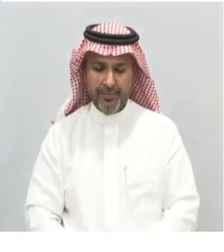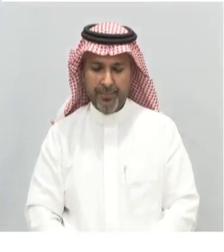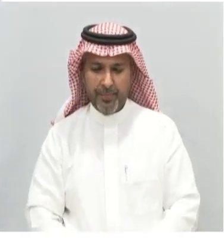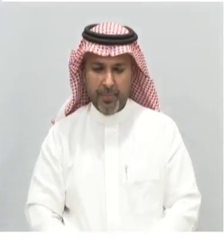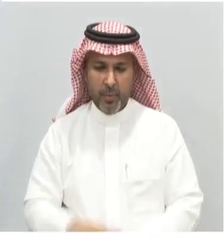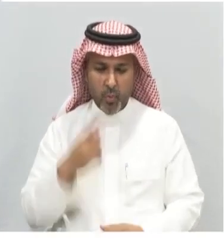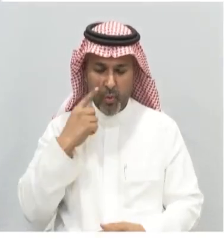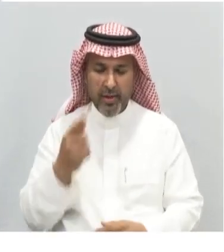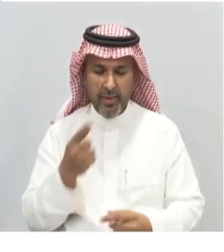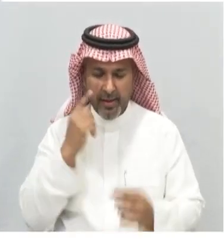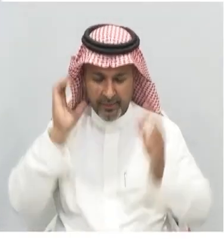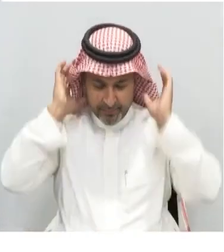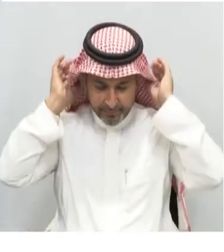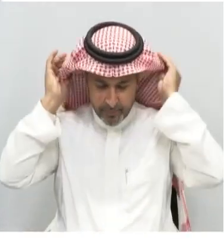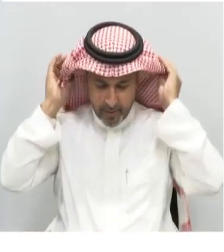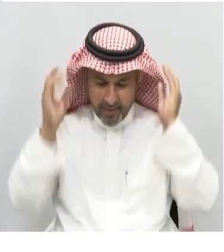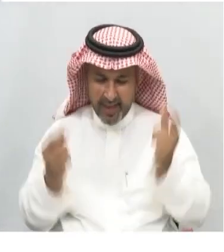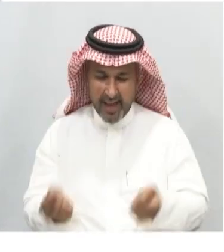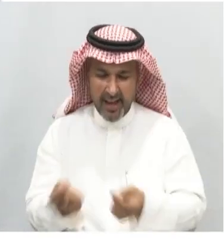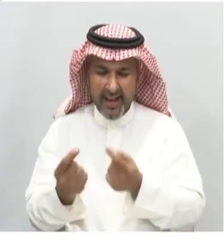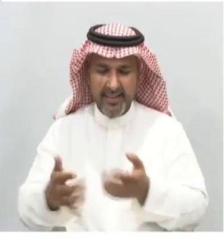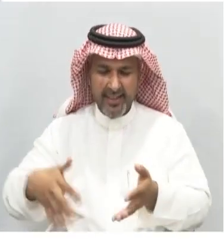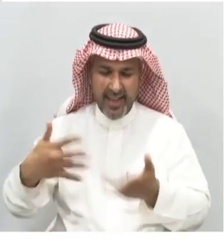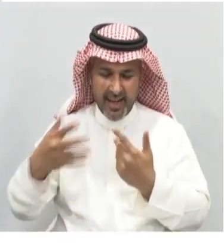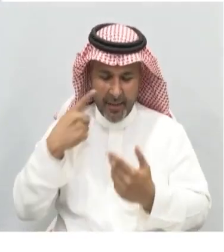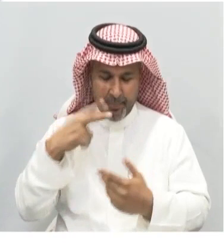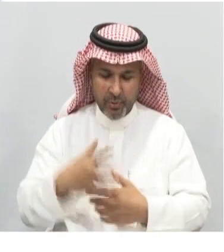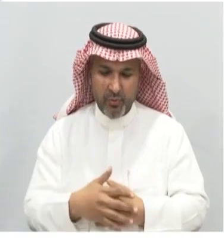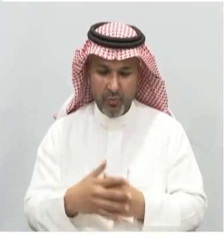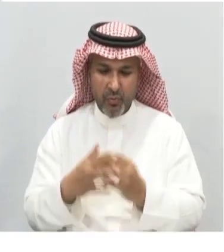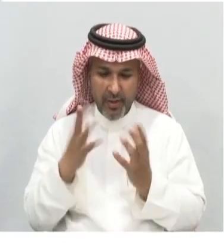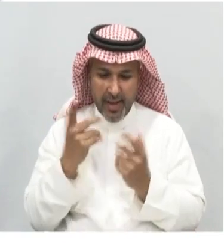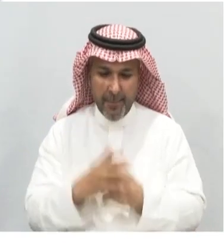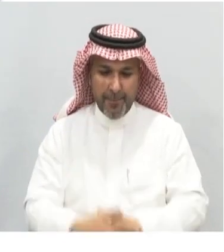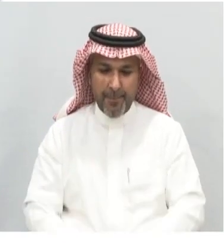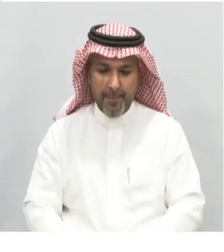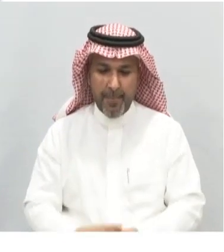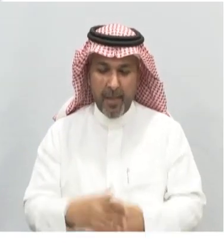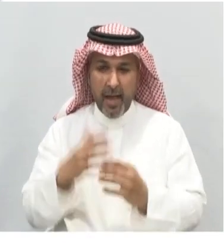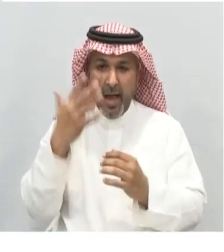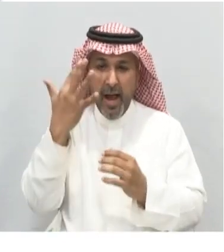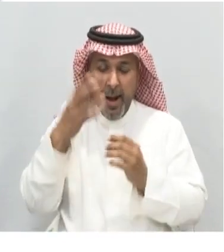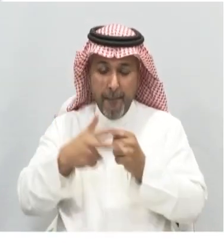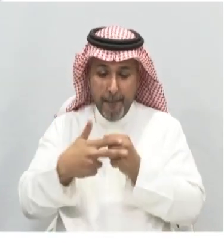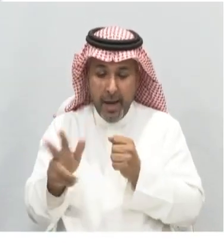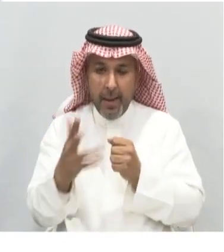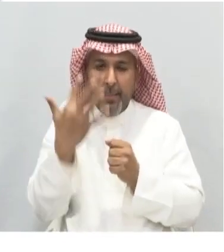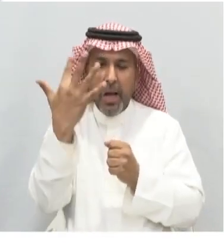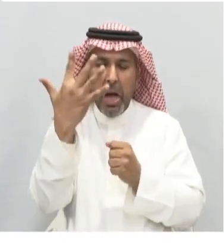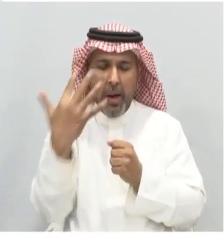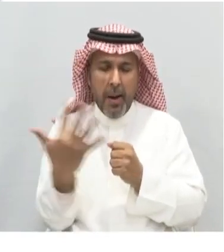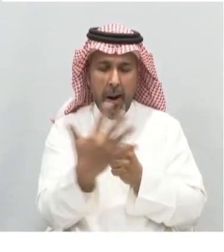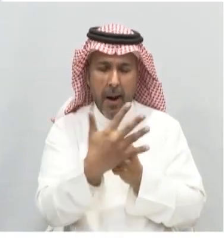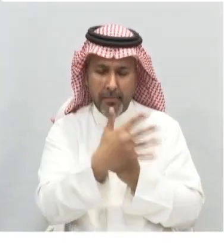العاب لها خمسه مداخل اذا دخل 1500 شخص تلك الحديقه عبر المداخل